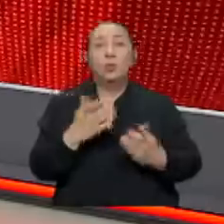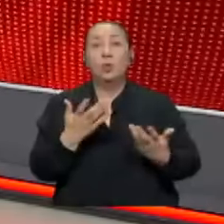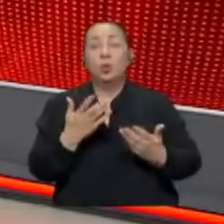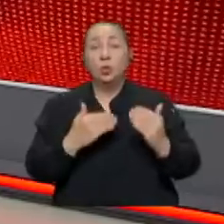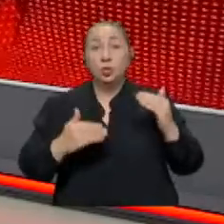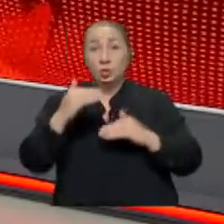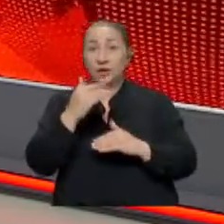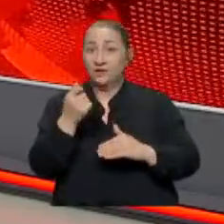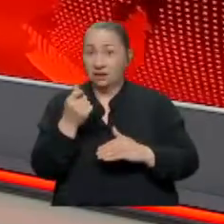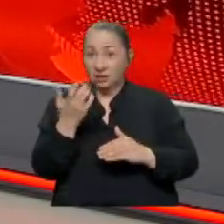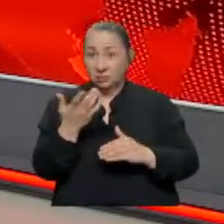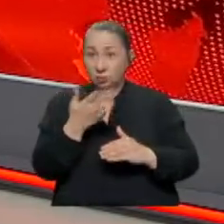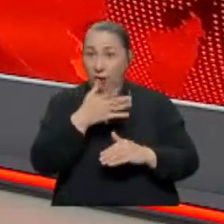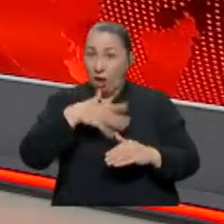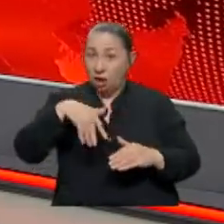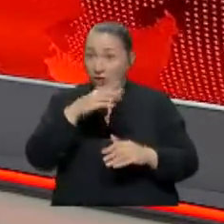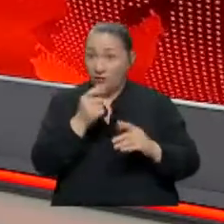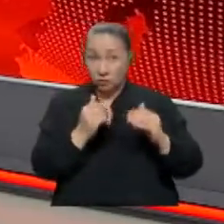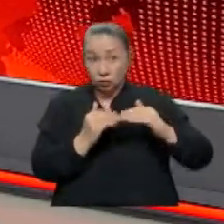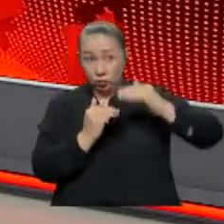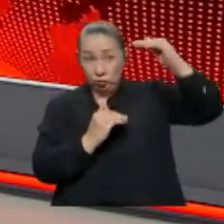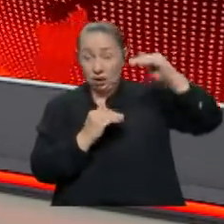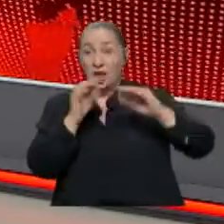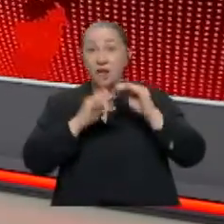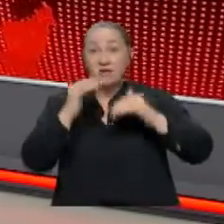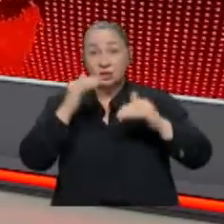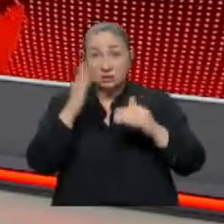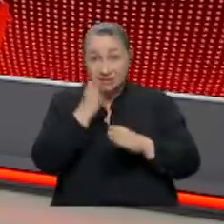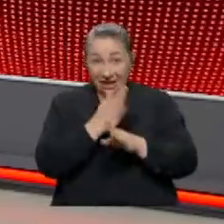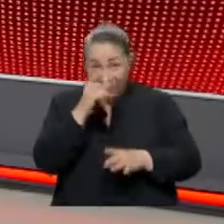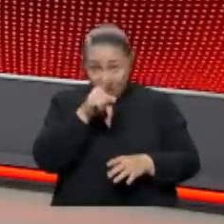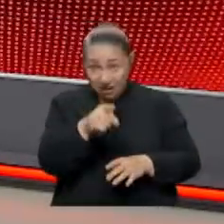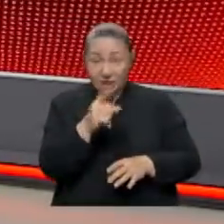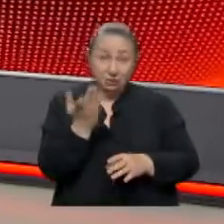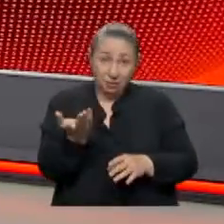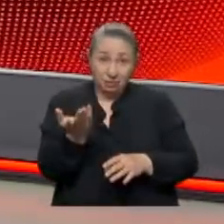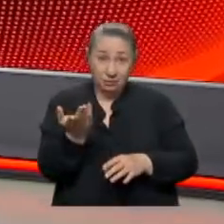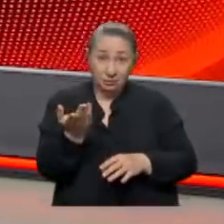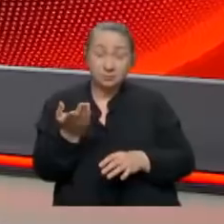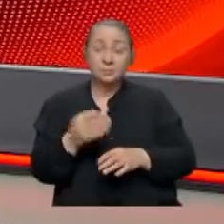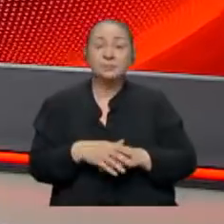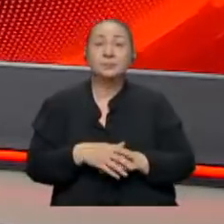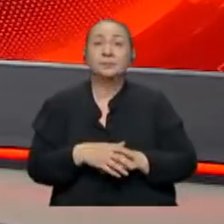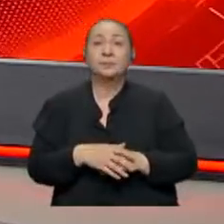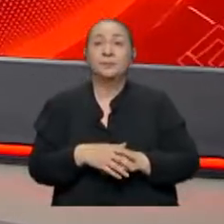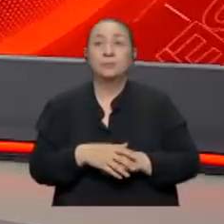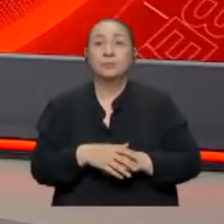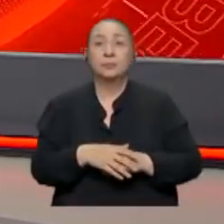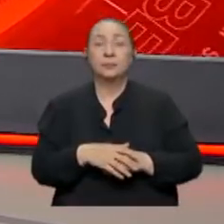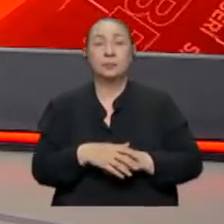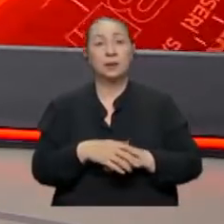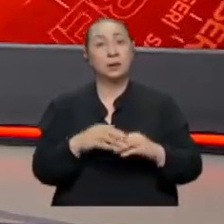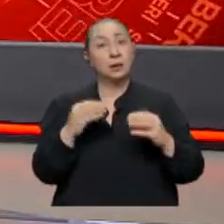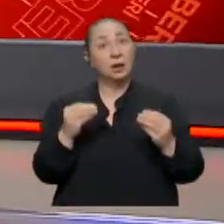yüksek fiyatlardan Bütün bunlar her şeyin fiyatını yukarı çekiyor epilasyon sebepleri arasında bir yandan da en